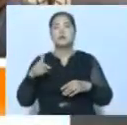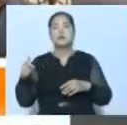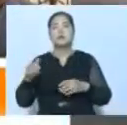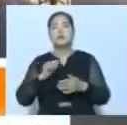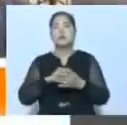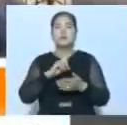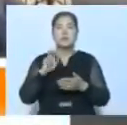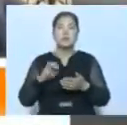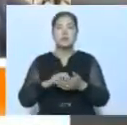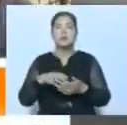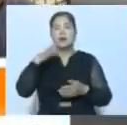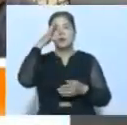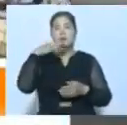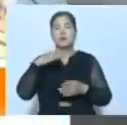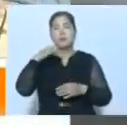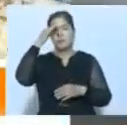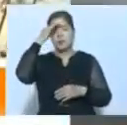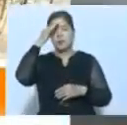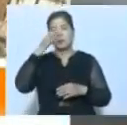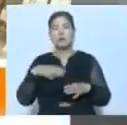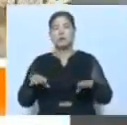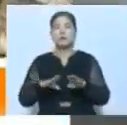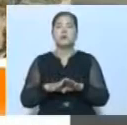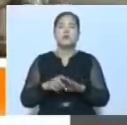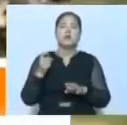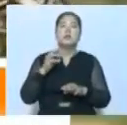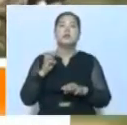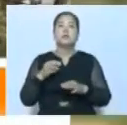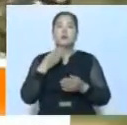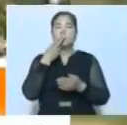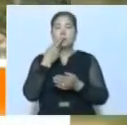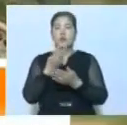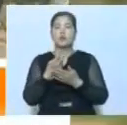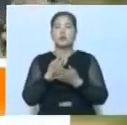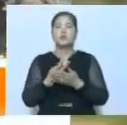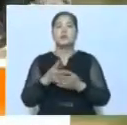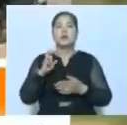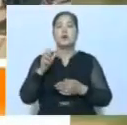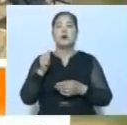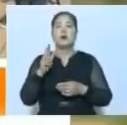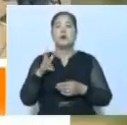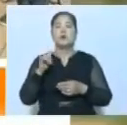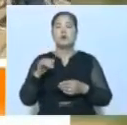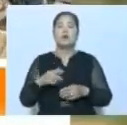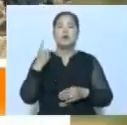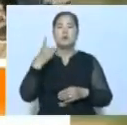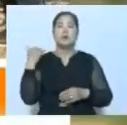белгілеп, әкемен бала Маңғыстау ТВ хэштегін көрсетесіз. Жеңімпаз Әзірбайжан астанасы Баку қаласында бір апта саяхаттайды.